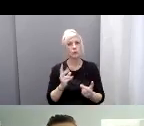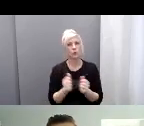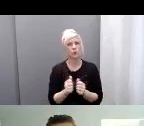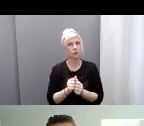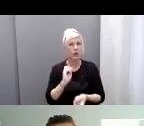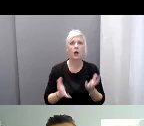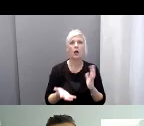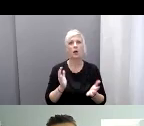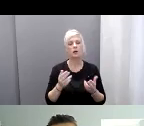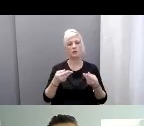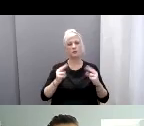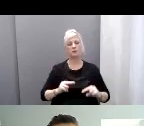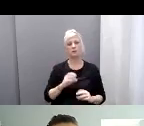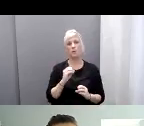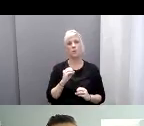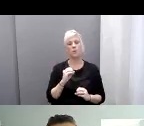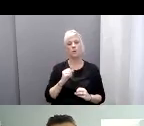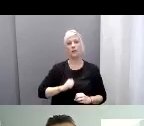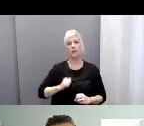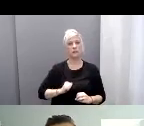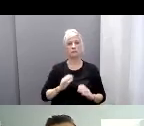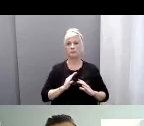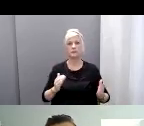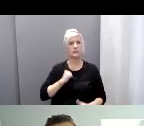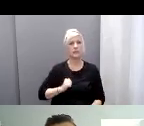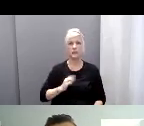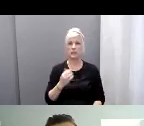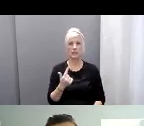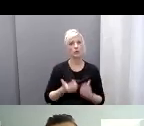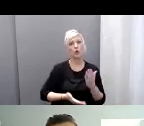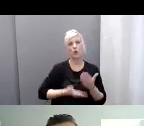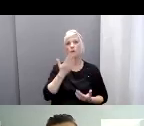Otillgänglighet som kan vara olika beroende på personen.